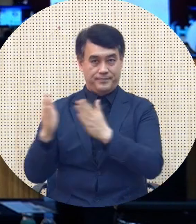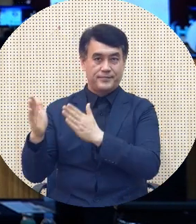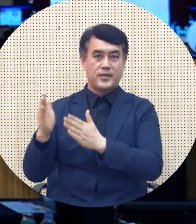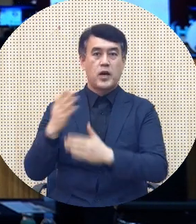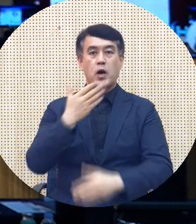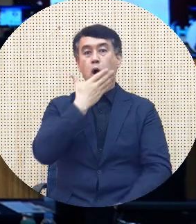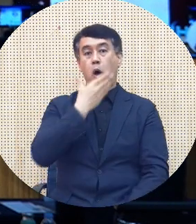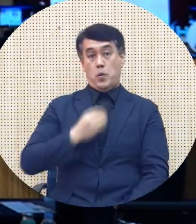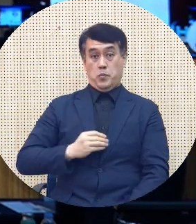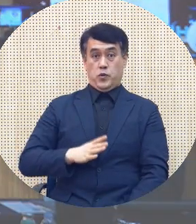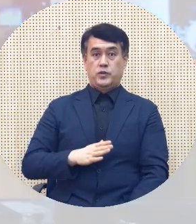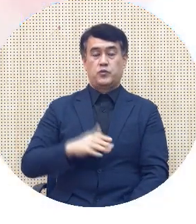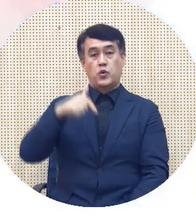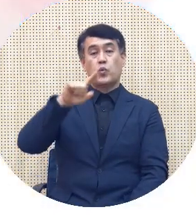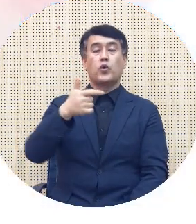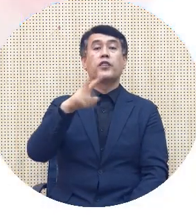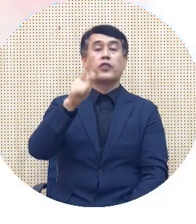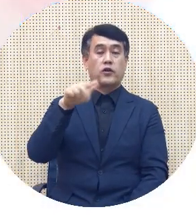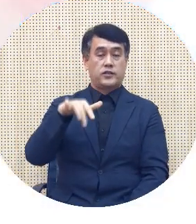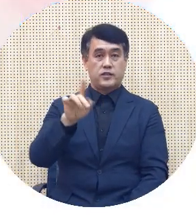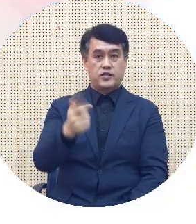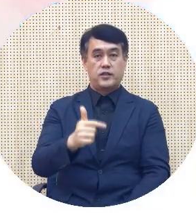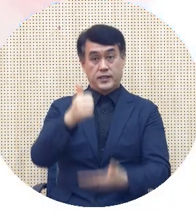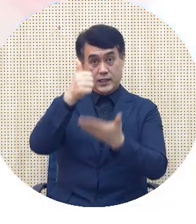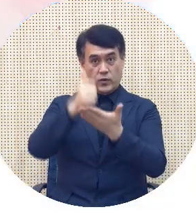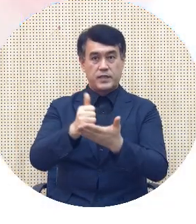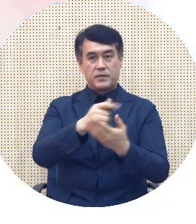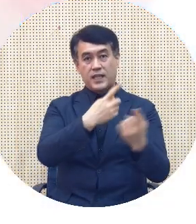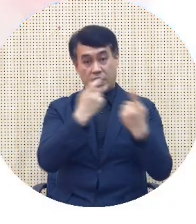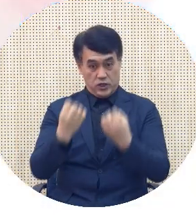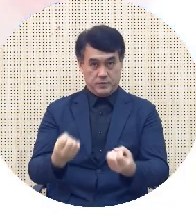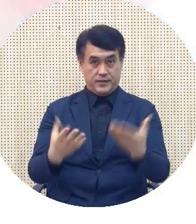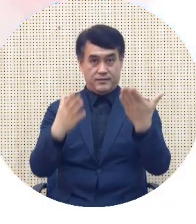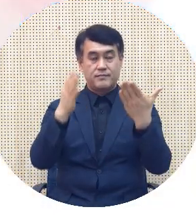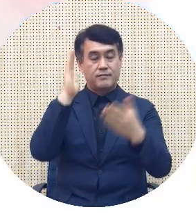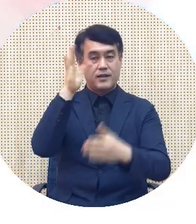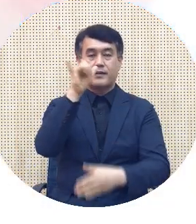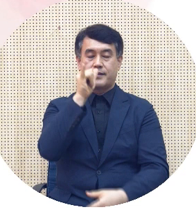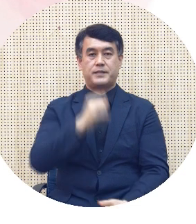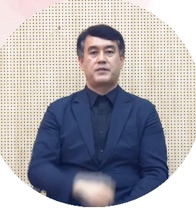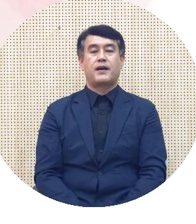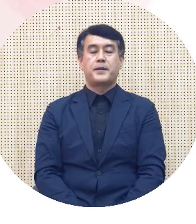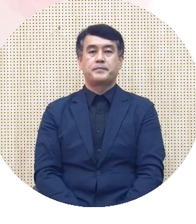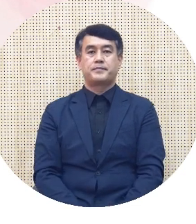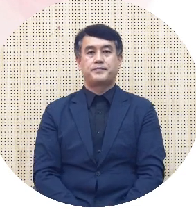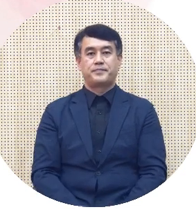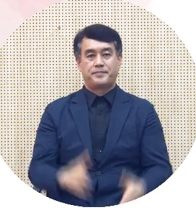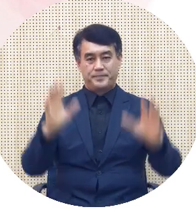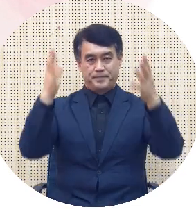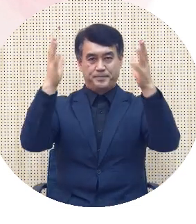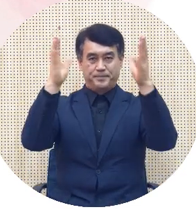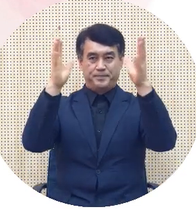보건복지부 권덕철 장관님 기념사가 있겠습니다. 장관님을 박수와 함께 무대로 모시도록 하겠습니다.